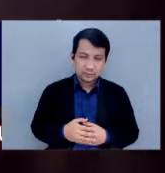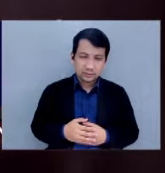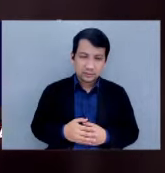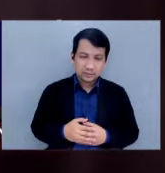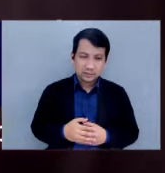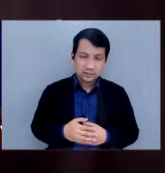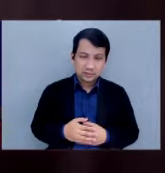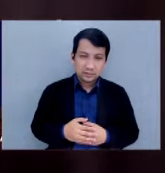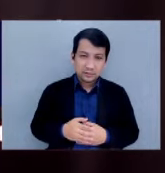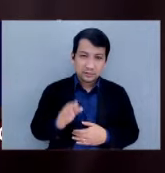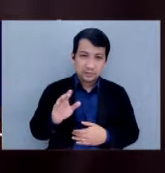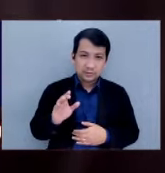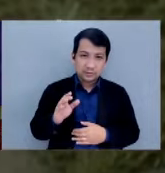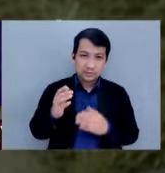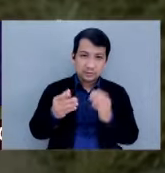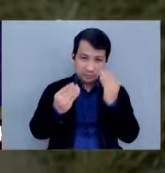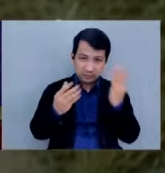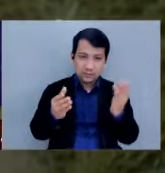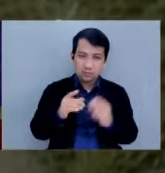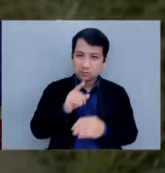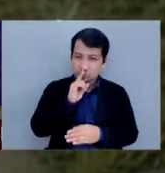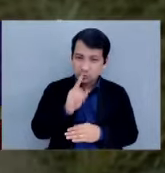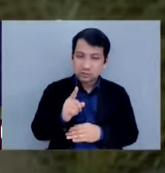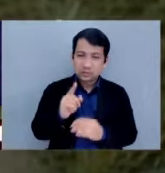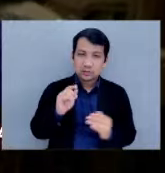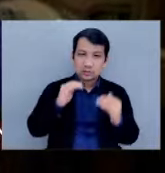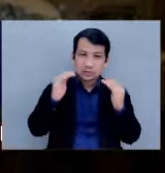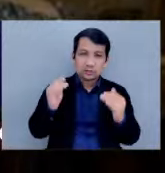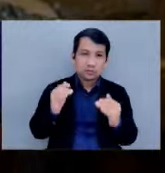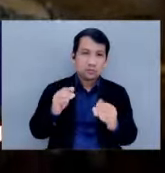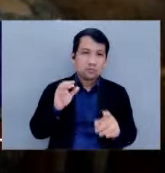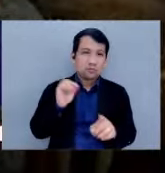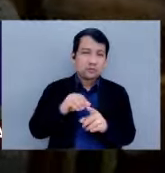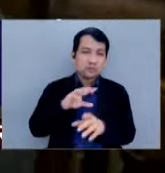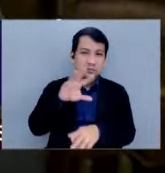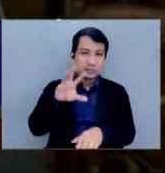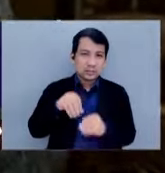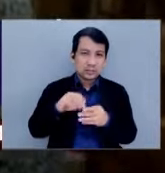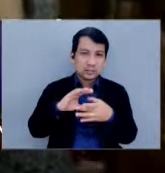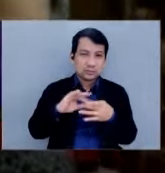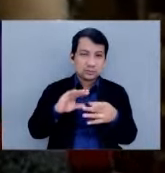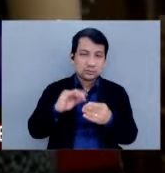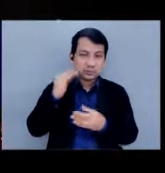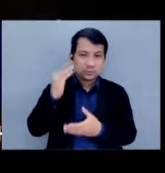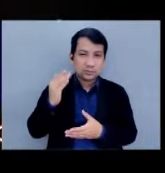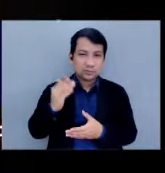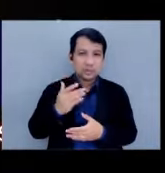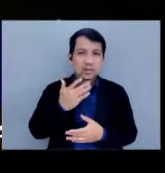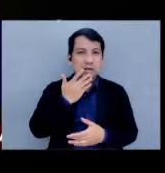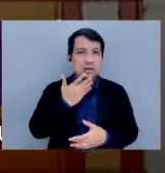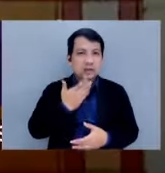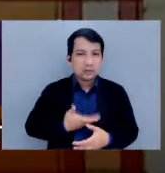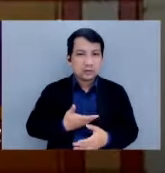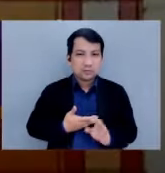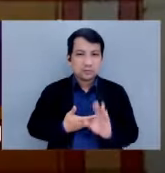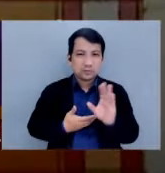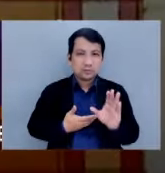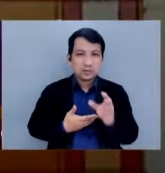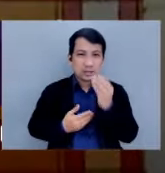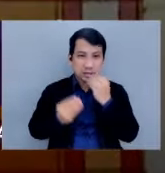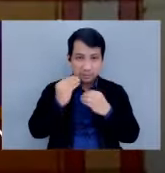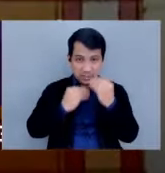Bukod sa malulupit at talaga namang nakaka-hook na storyline, nakakatakam rin ang mga